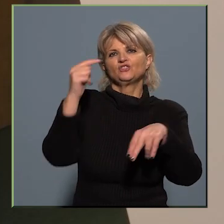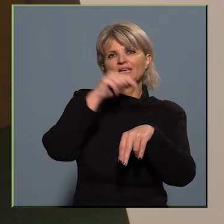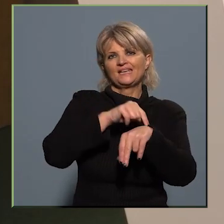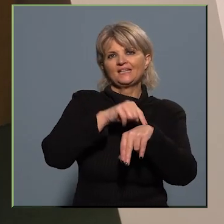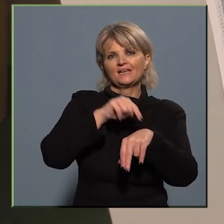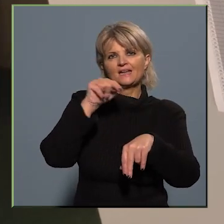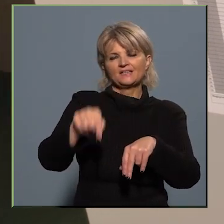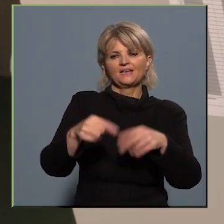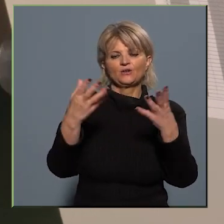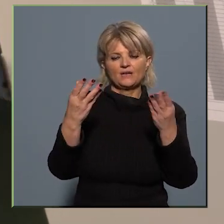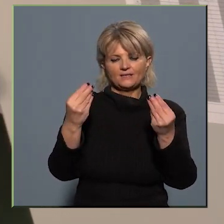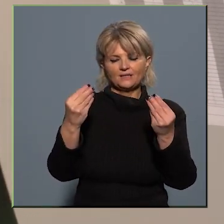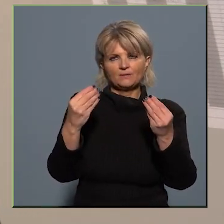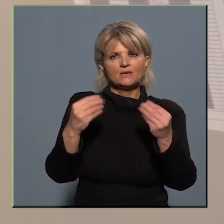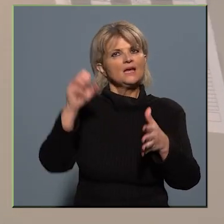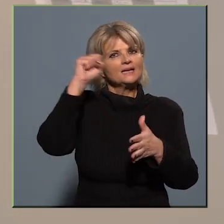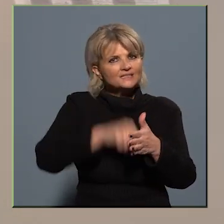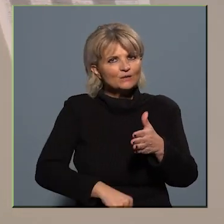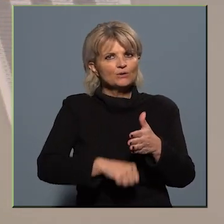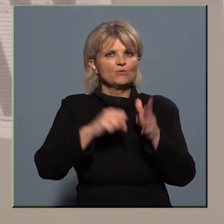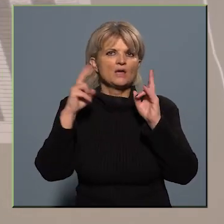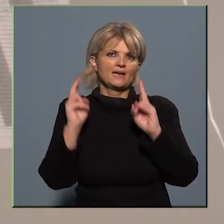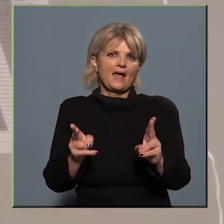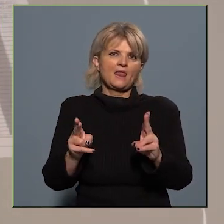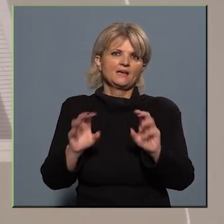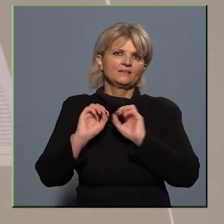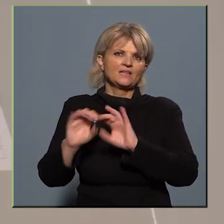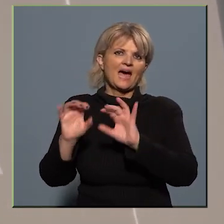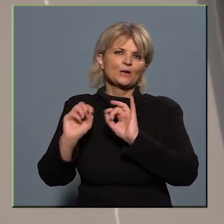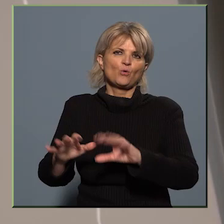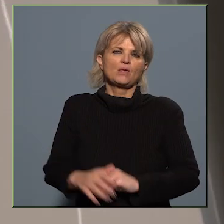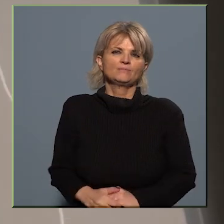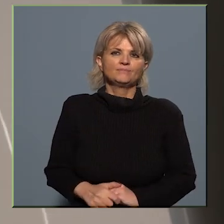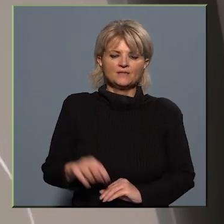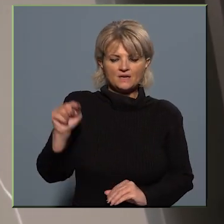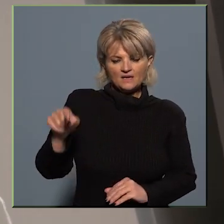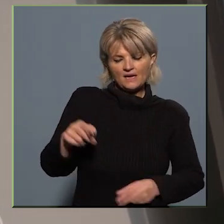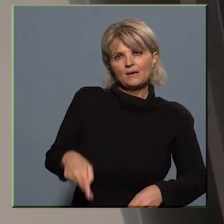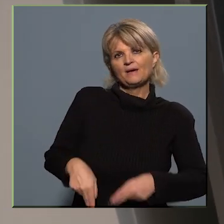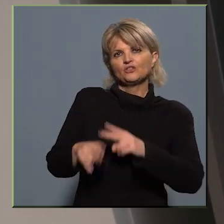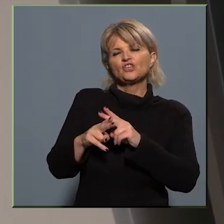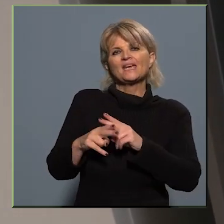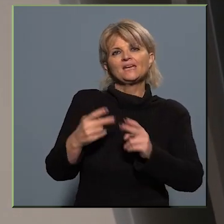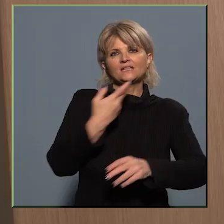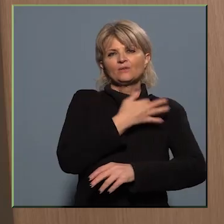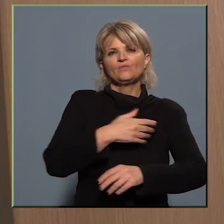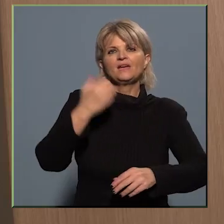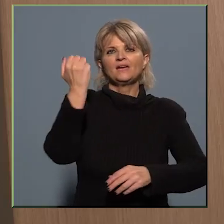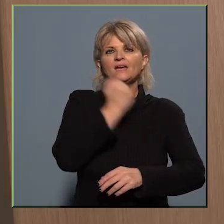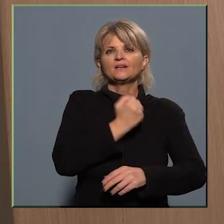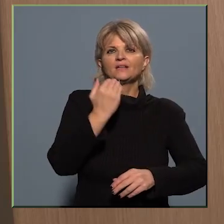Ezeket a vérkészítményeket nagyon-nagyon szigorú keretek között kell tárolni. Erre szolgál az a vérdepó, aminek az ajtaja előtt